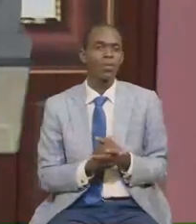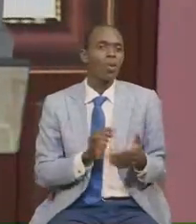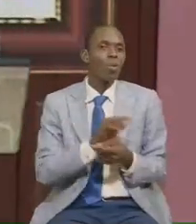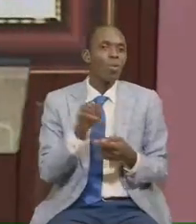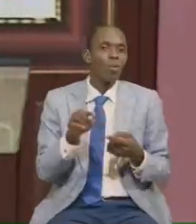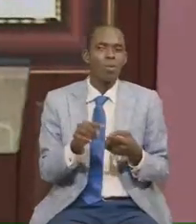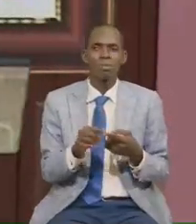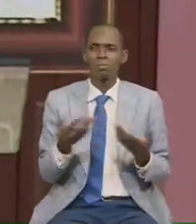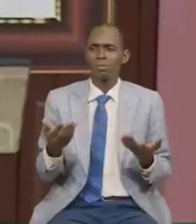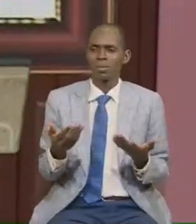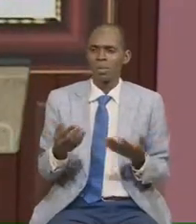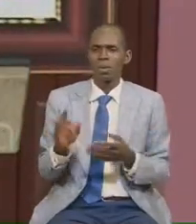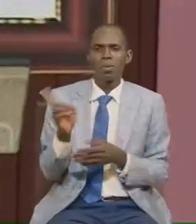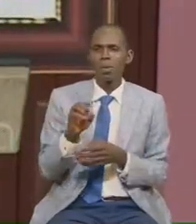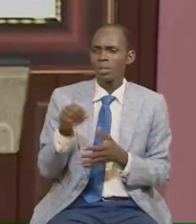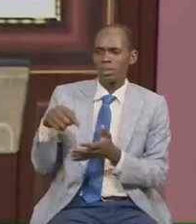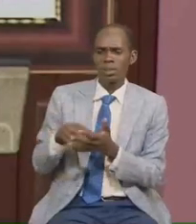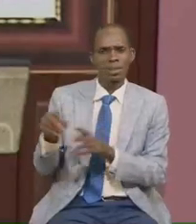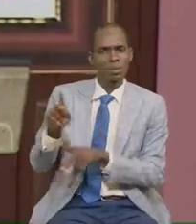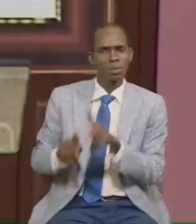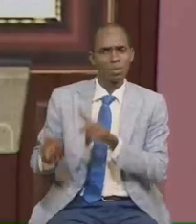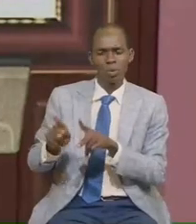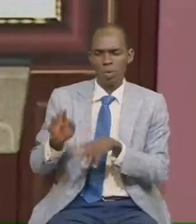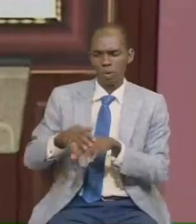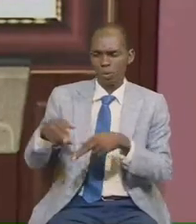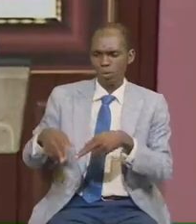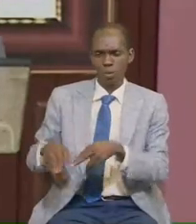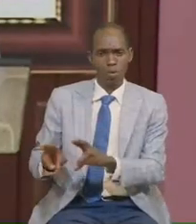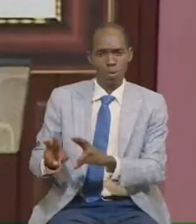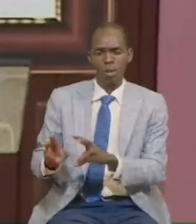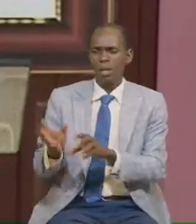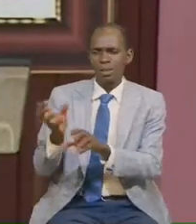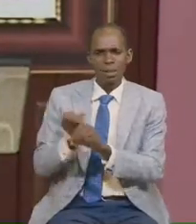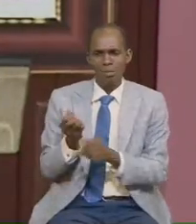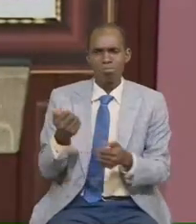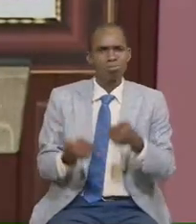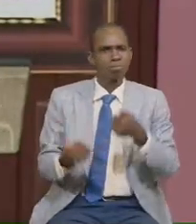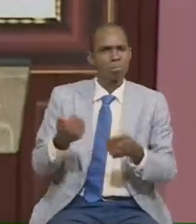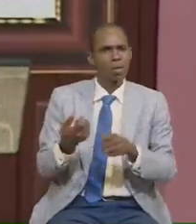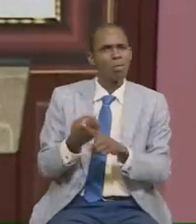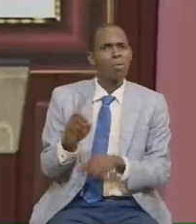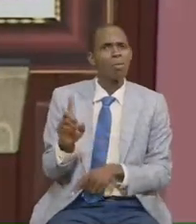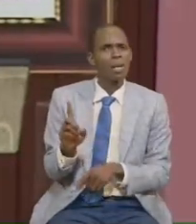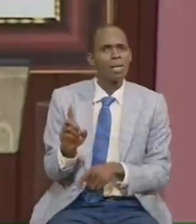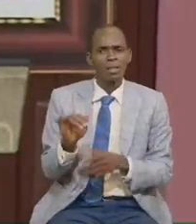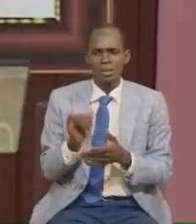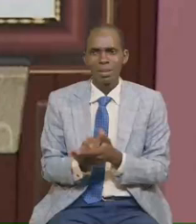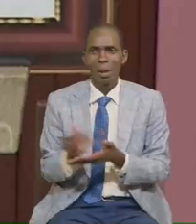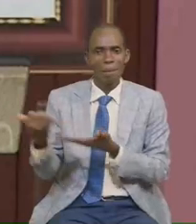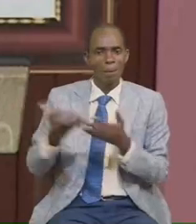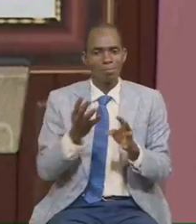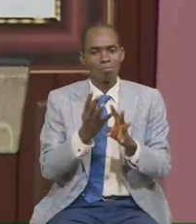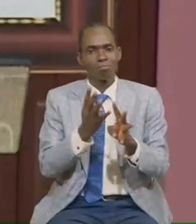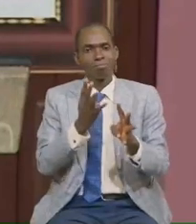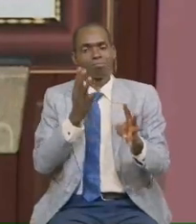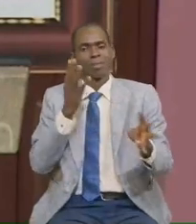Alors, ceux-là, qui sont dans les rues, là, où ils trouvent ces véhicules-là, et qui cause les embouteillages là. Est-ce que tu as